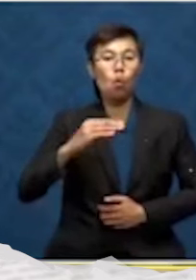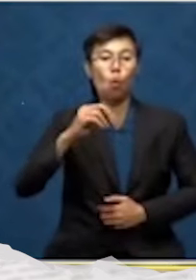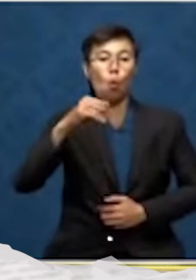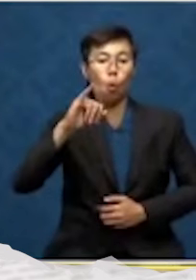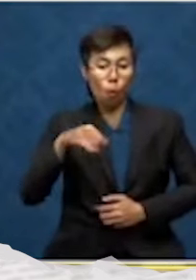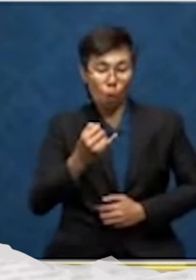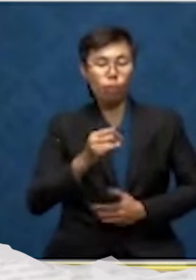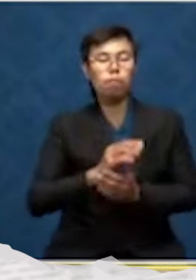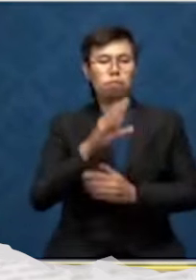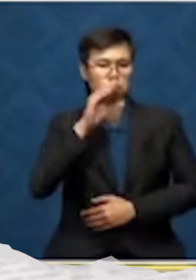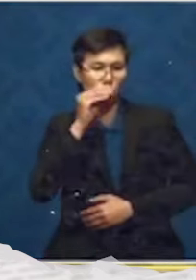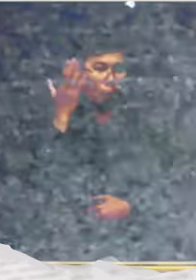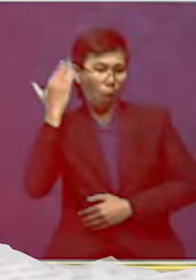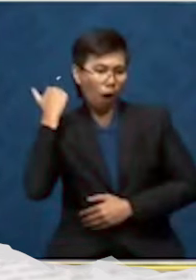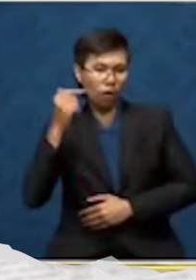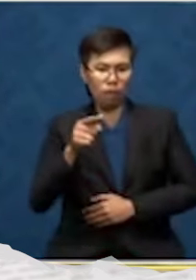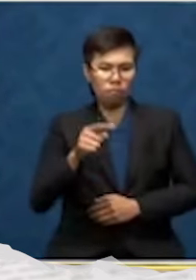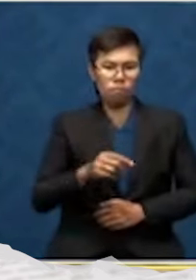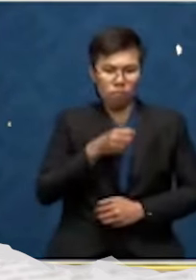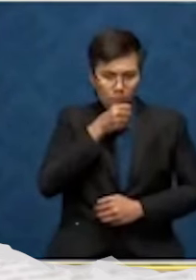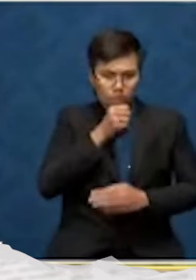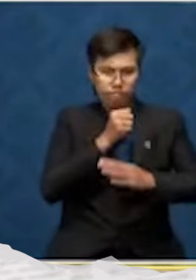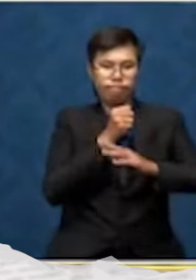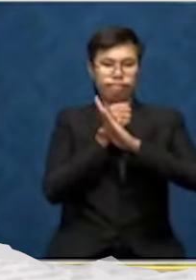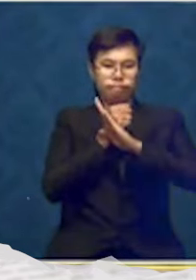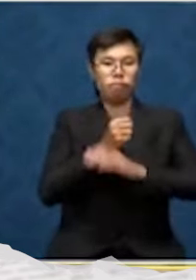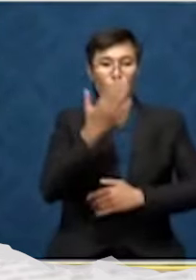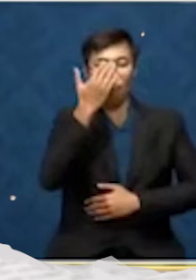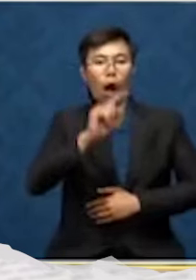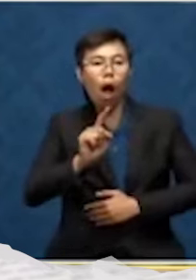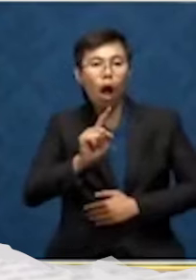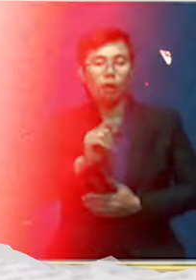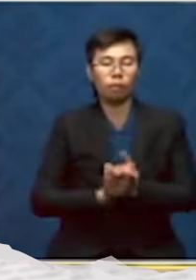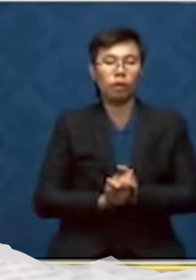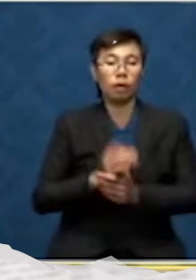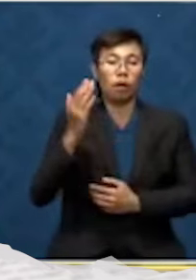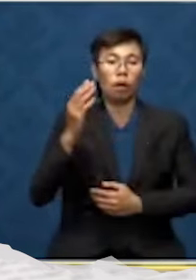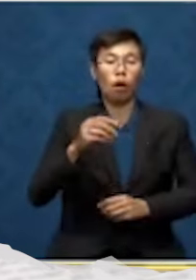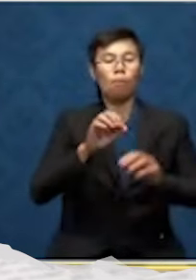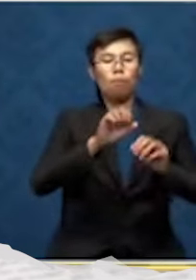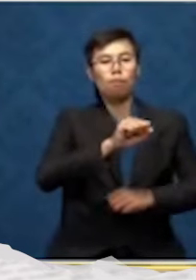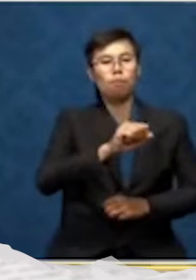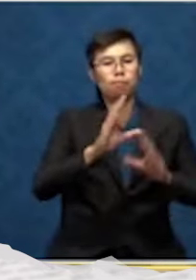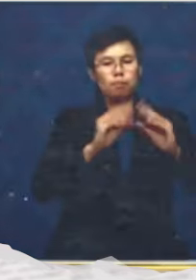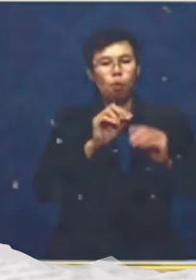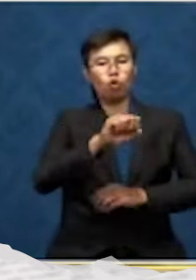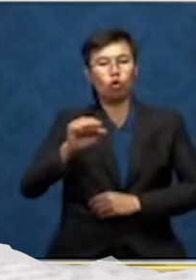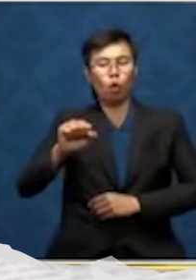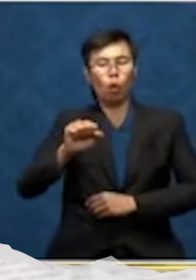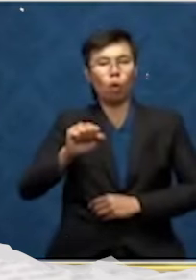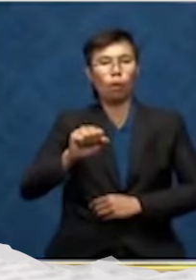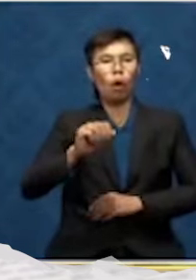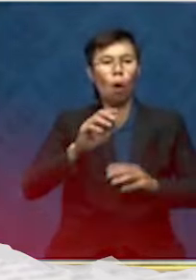ตอนที่ท่านประธานรัฐสภาปิดไมค์ก็คือว่าข้อบังคับการประชุมสภารัฐสภาข้อ41วรรคท้ายบอกว่